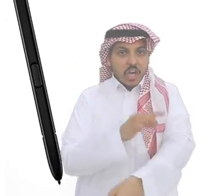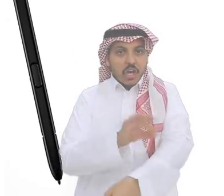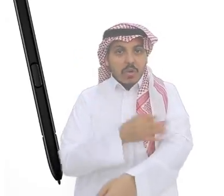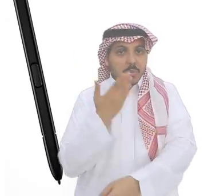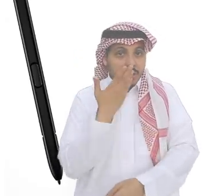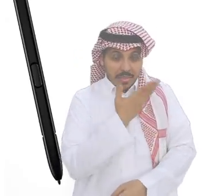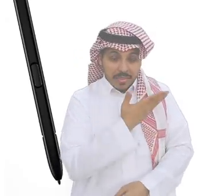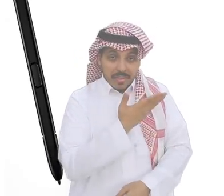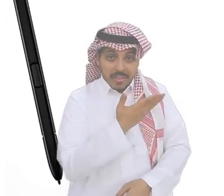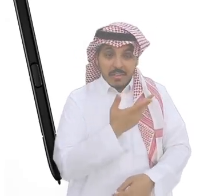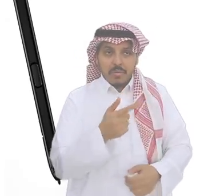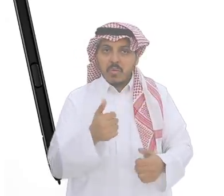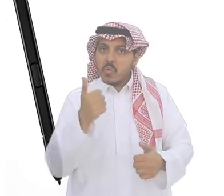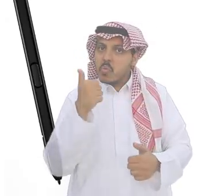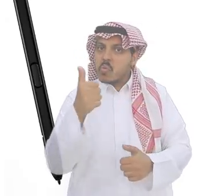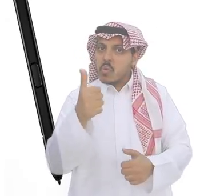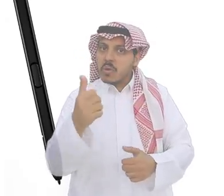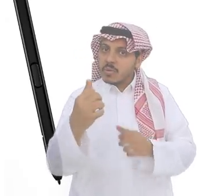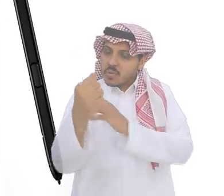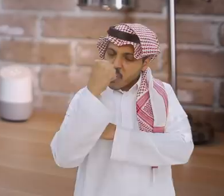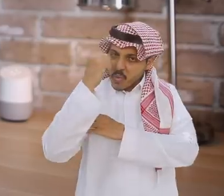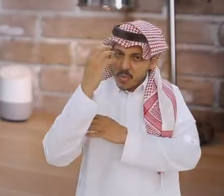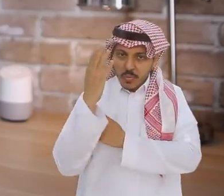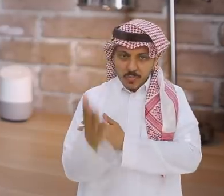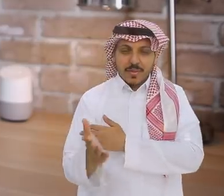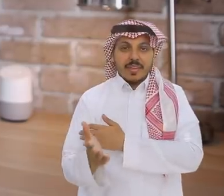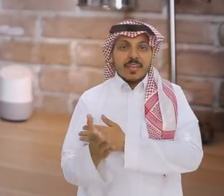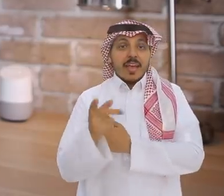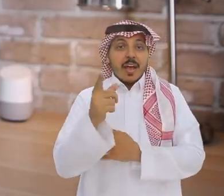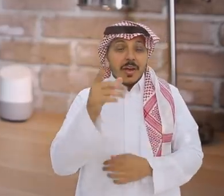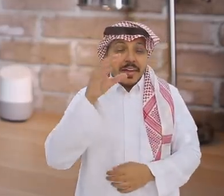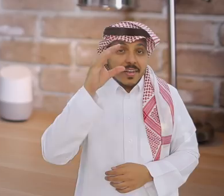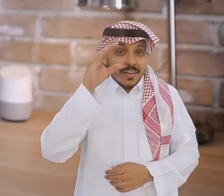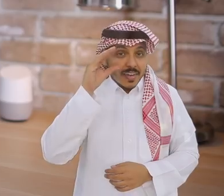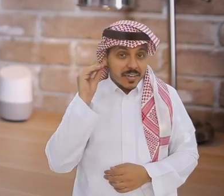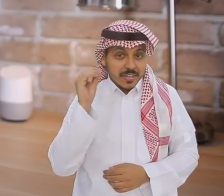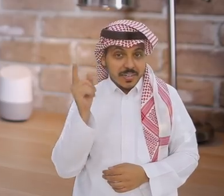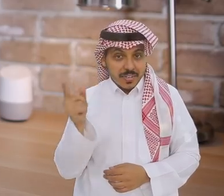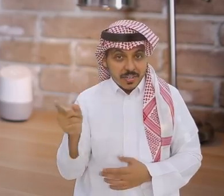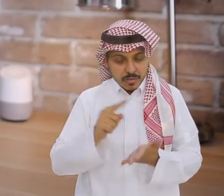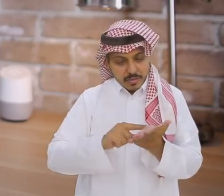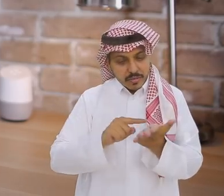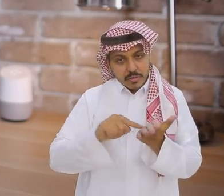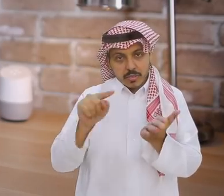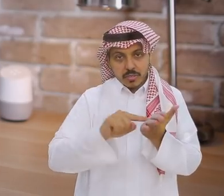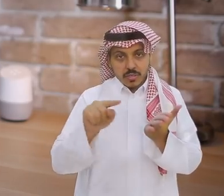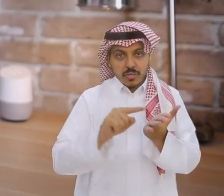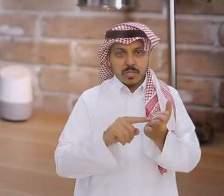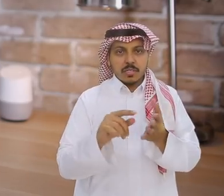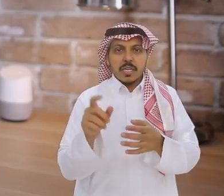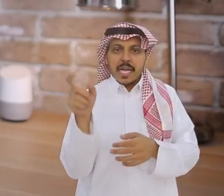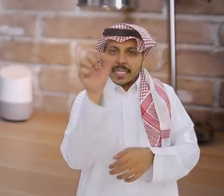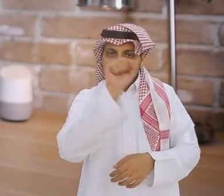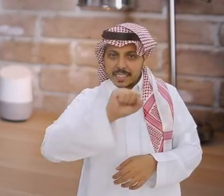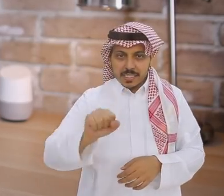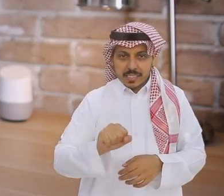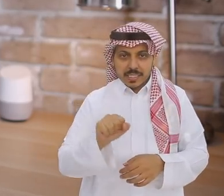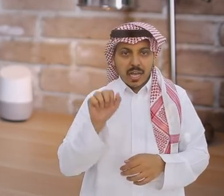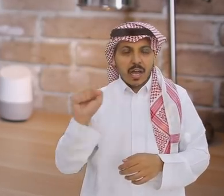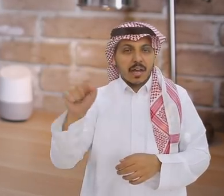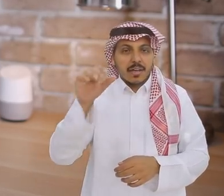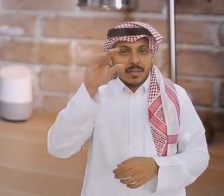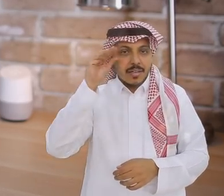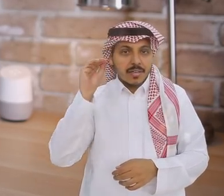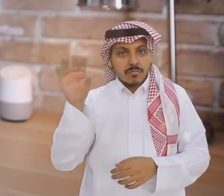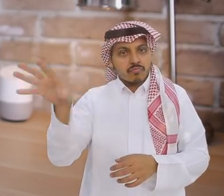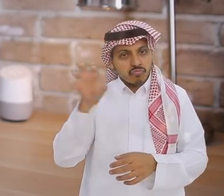8 لقوا جوال جدا قوي، وأيضا الجوالات حقت النوت تستوحي كثير من الأشياء من الاس، وأيضا تكمل